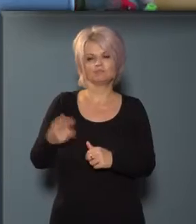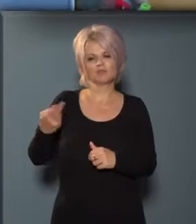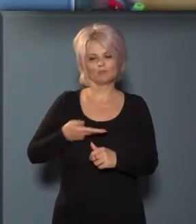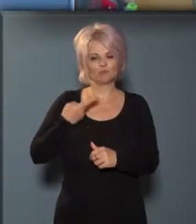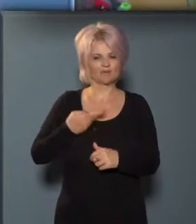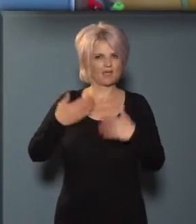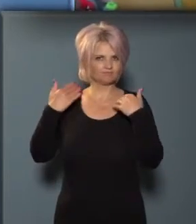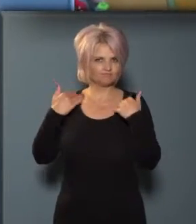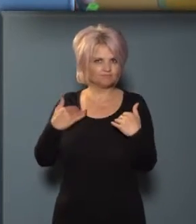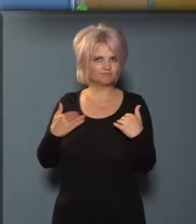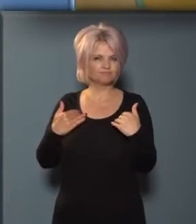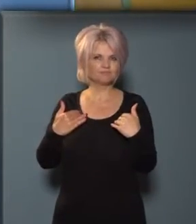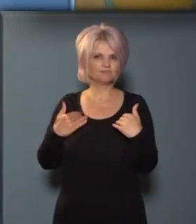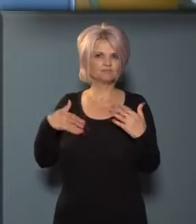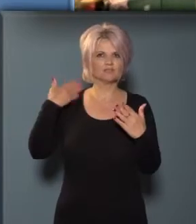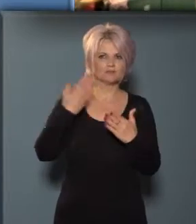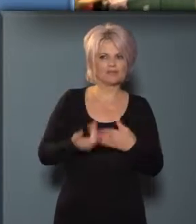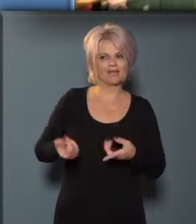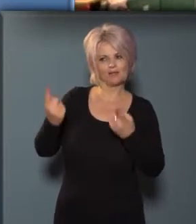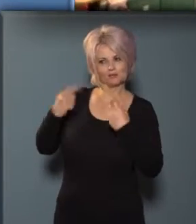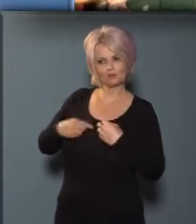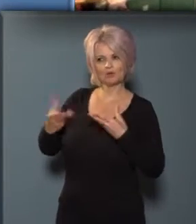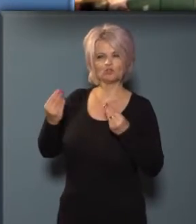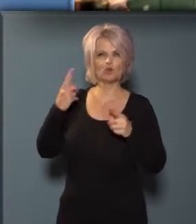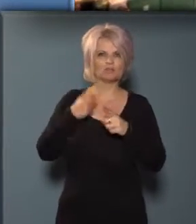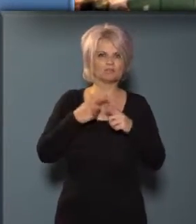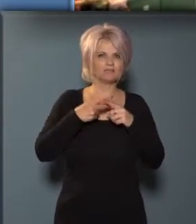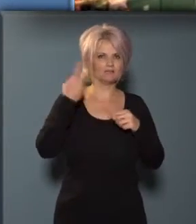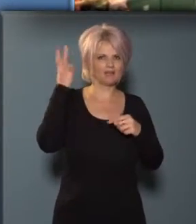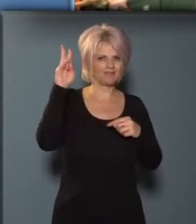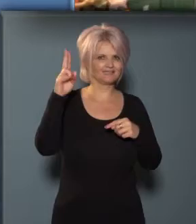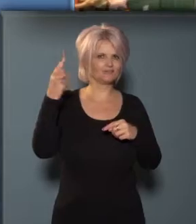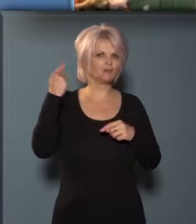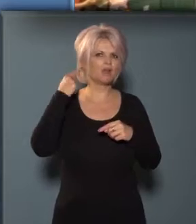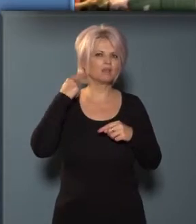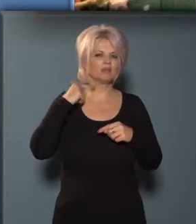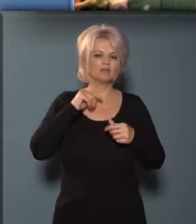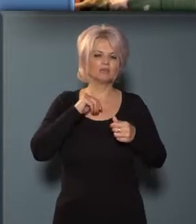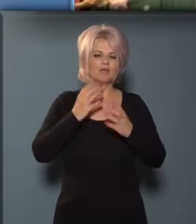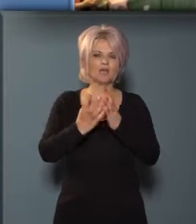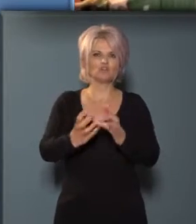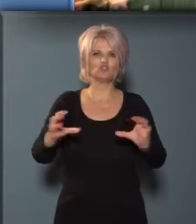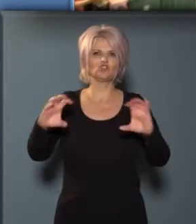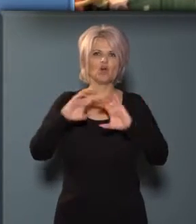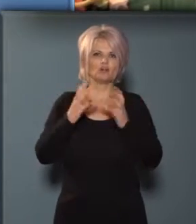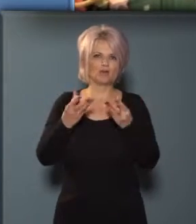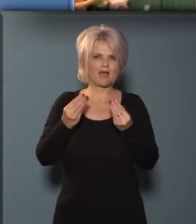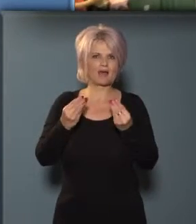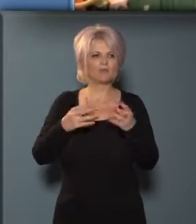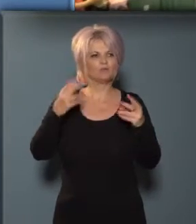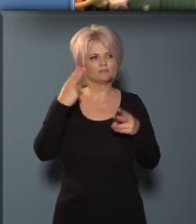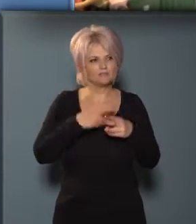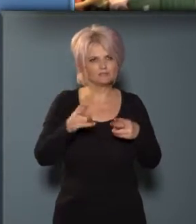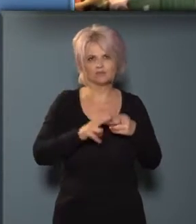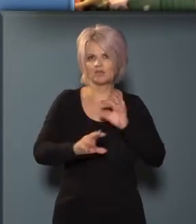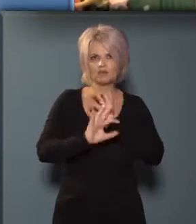vagyunk, és a bérlőktől nagyon-nagyon sok pozitív visszajelzést kapunk a csarnoknak az állapotáról, a